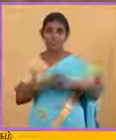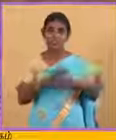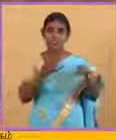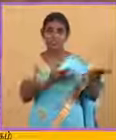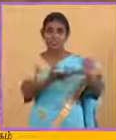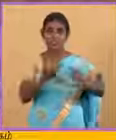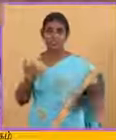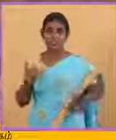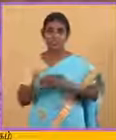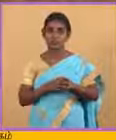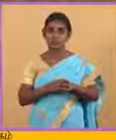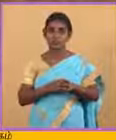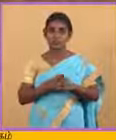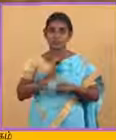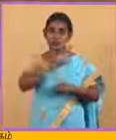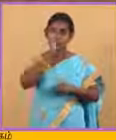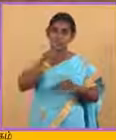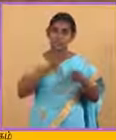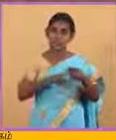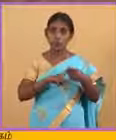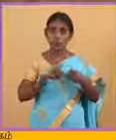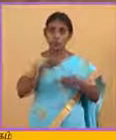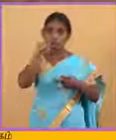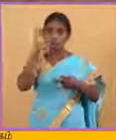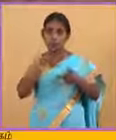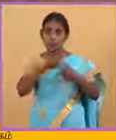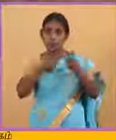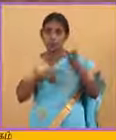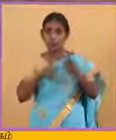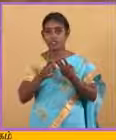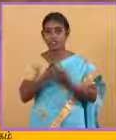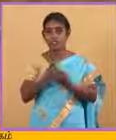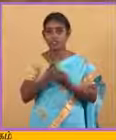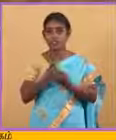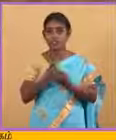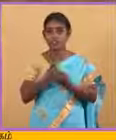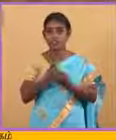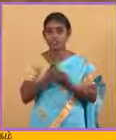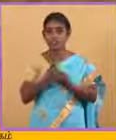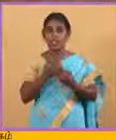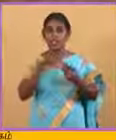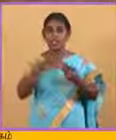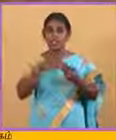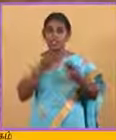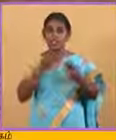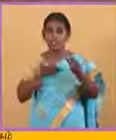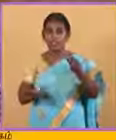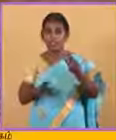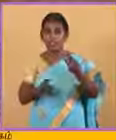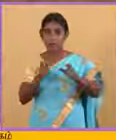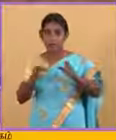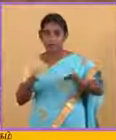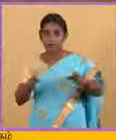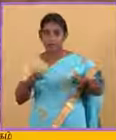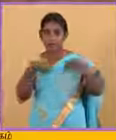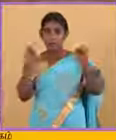பாண்டிய மூவேந்தர்களும் பாரிக்கு 2 பெண் குழந்தைகள் இருந்தனர். அந்த பெண் மக்களை மனம் செய்ய விரும்பினர்.